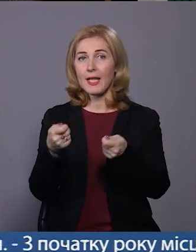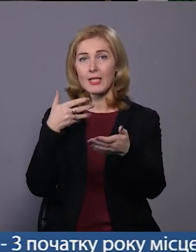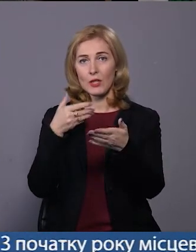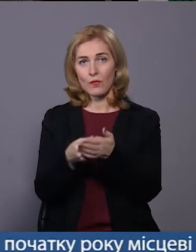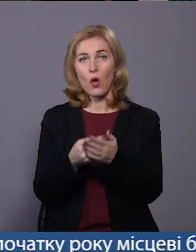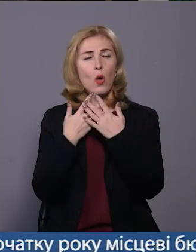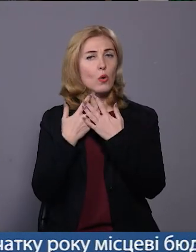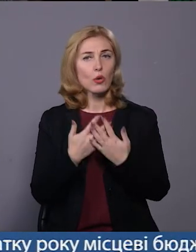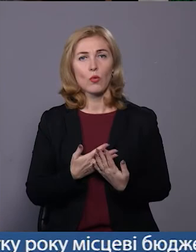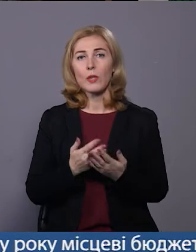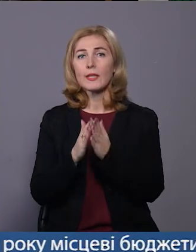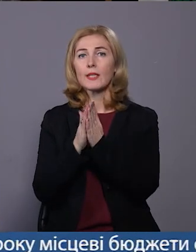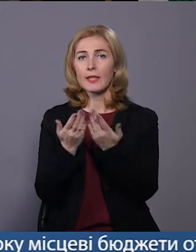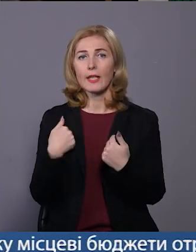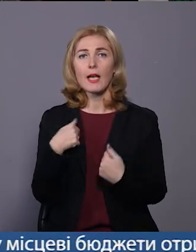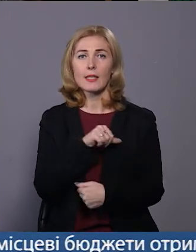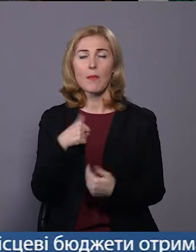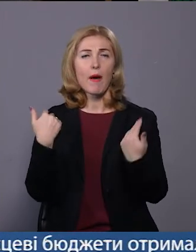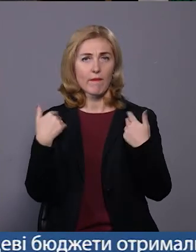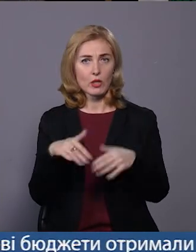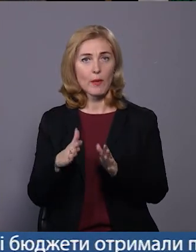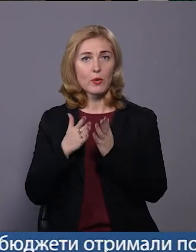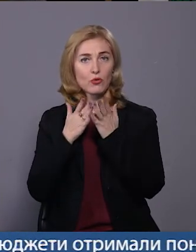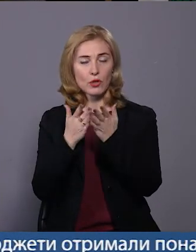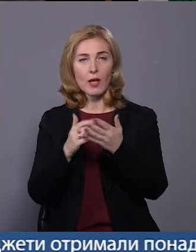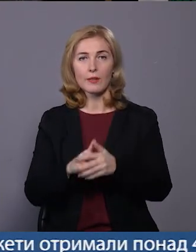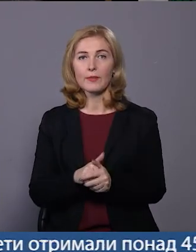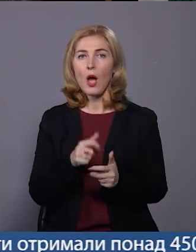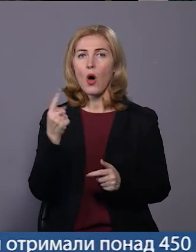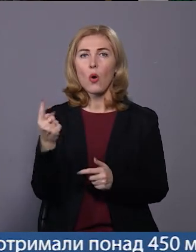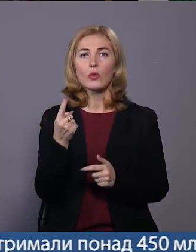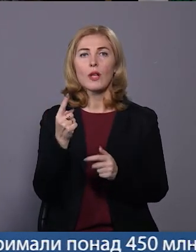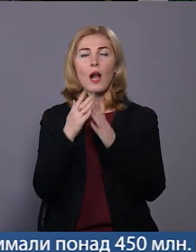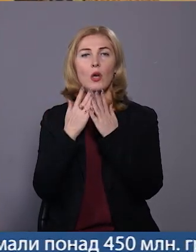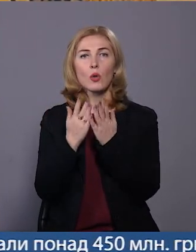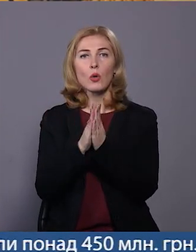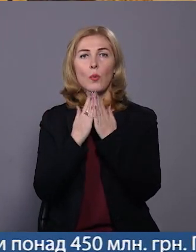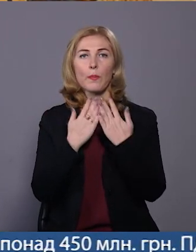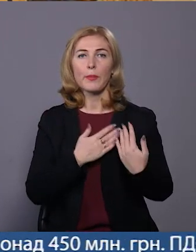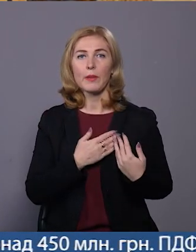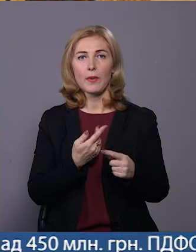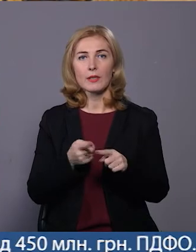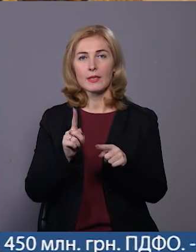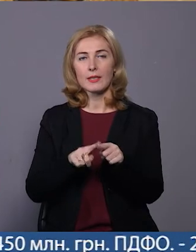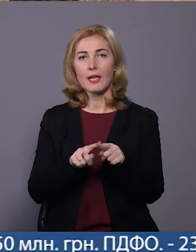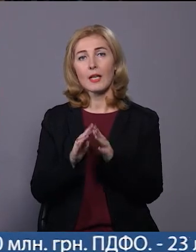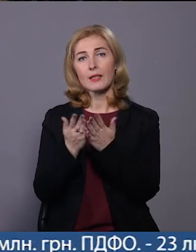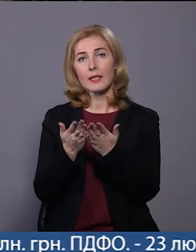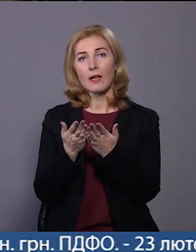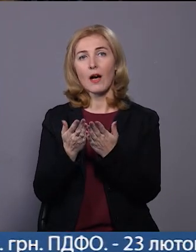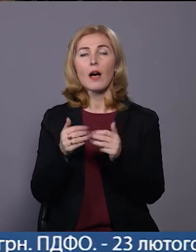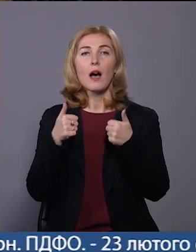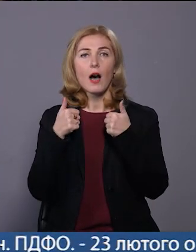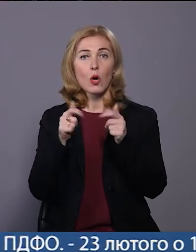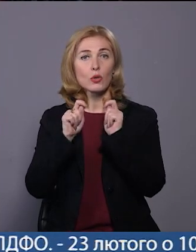сама прочитала. Прочитали мої братики та сестрички. Одна з них – моя улюблена книжка «Тореадори з Васюківки». Книга – це досить